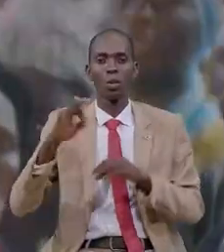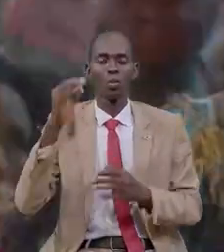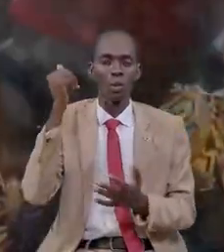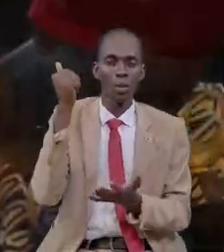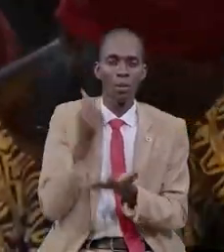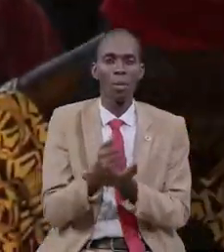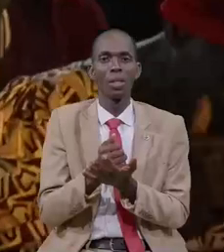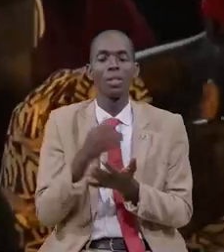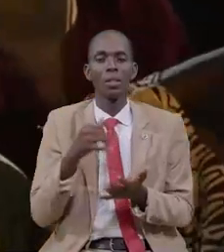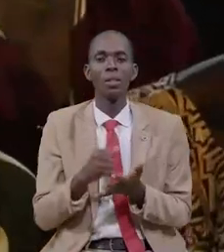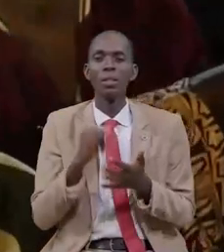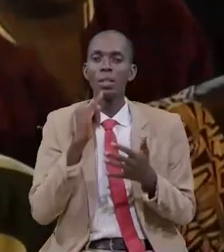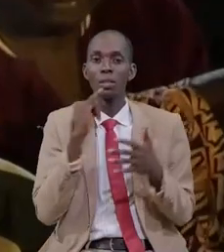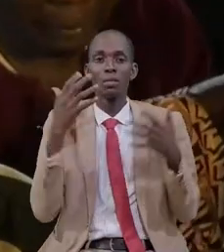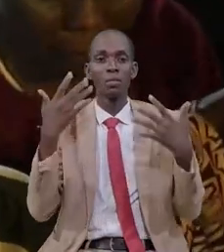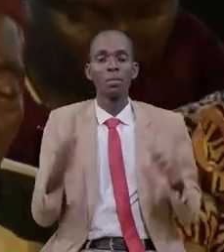C'est fait.